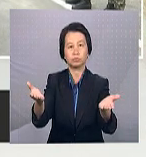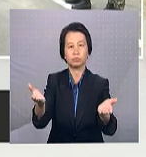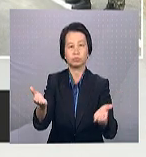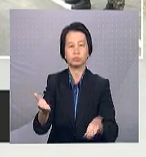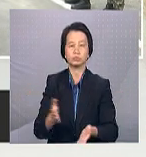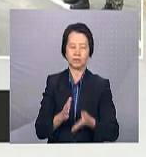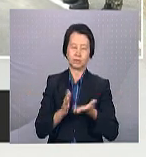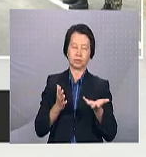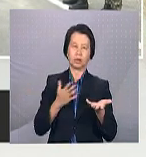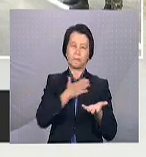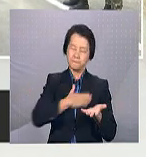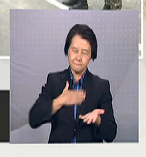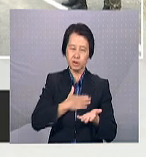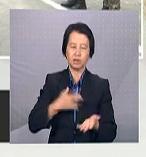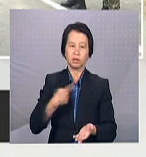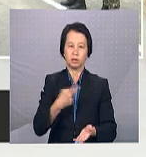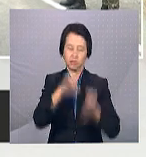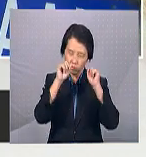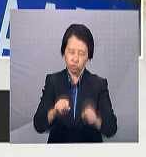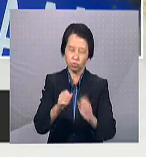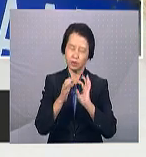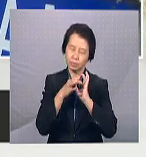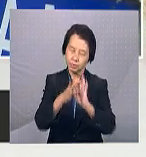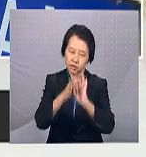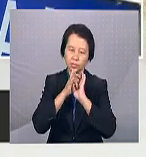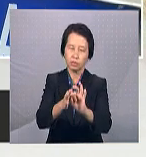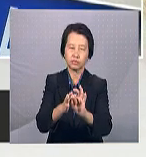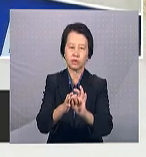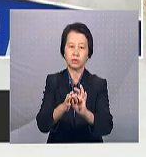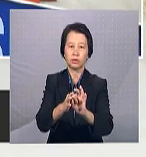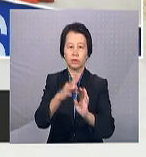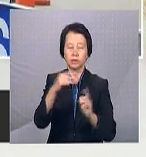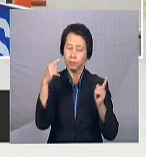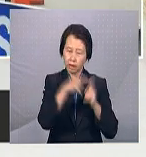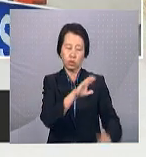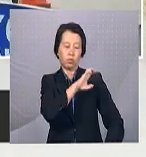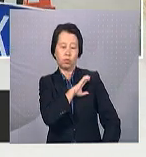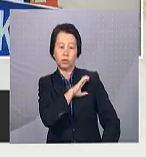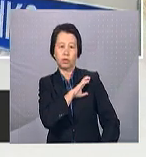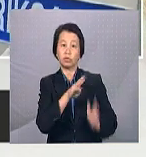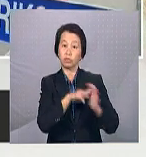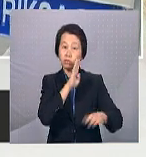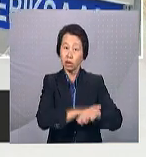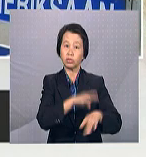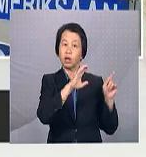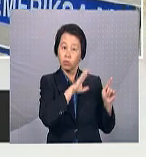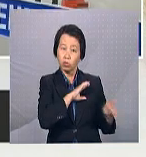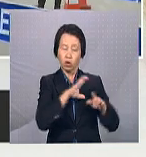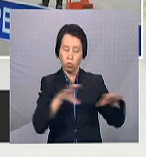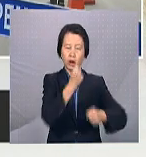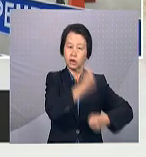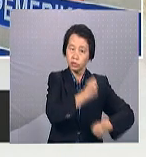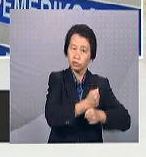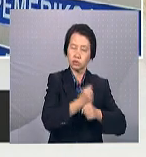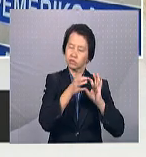supaya kita boleh memberikan kerjasama kepada pihak polis waktu pihak polis menjalankan tugas